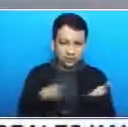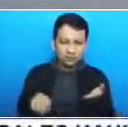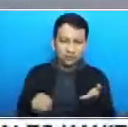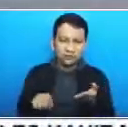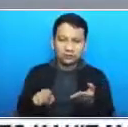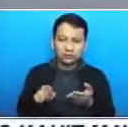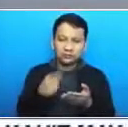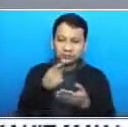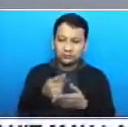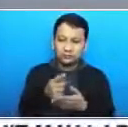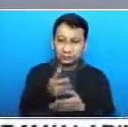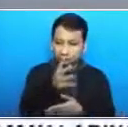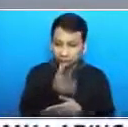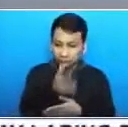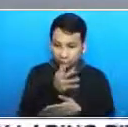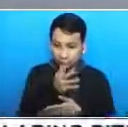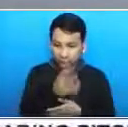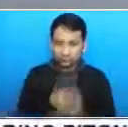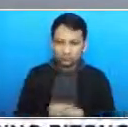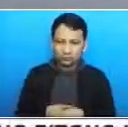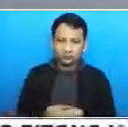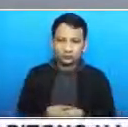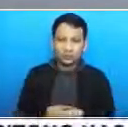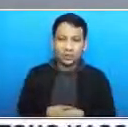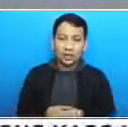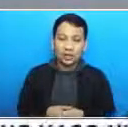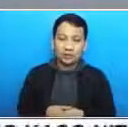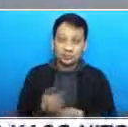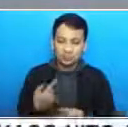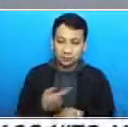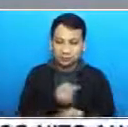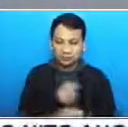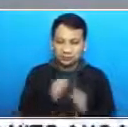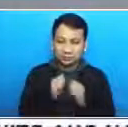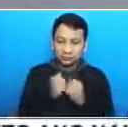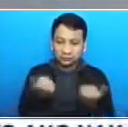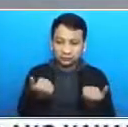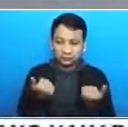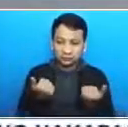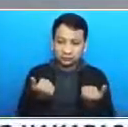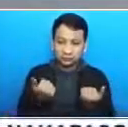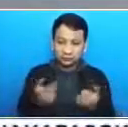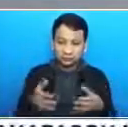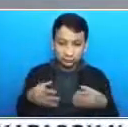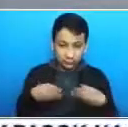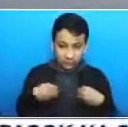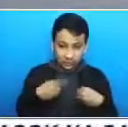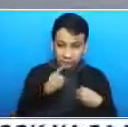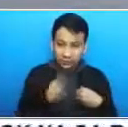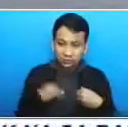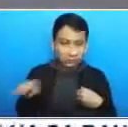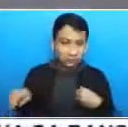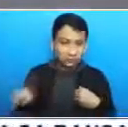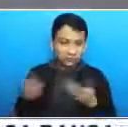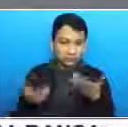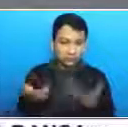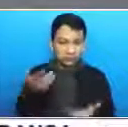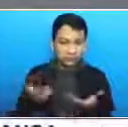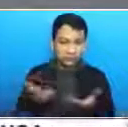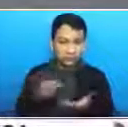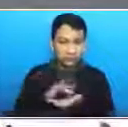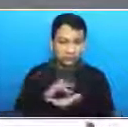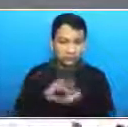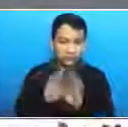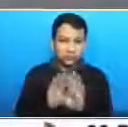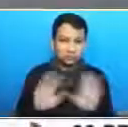Kaya naman, nagkaroon siya ng depression, dahilan ng halos 6 na buwan niyang pagtigil muna sa trabaho. Hindi lang